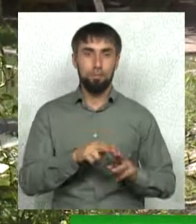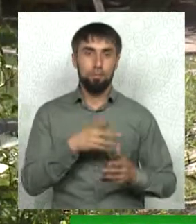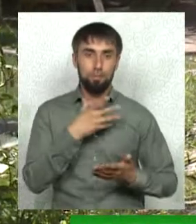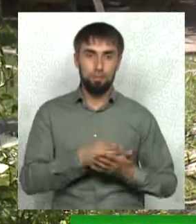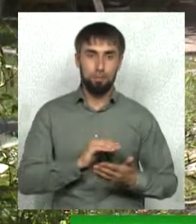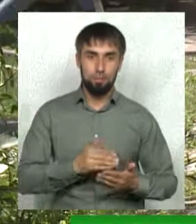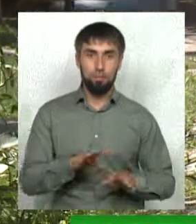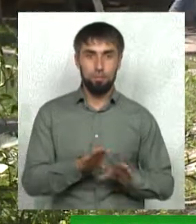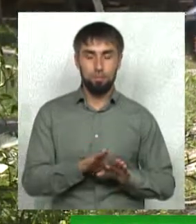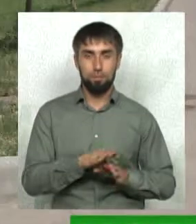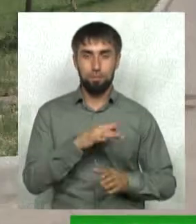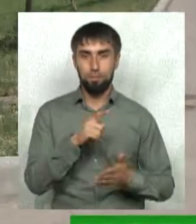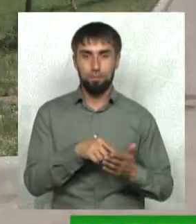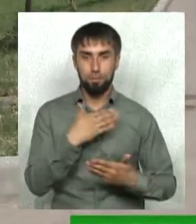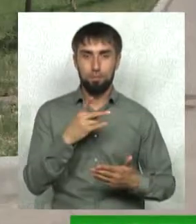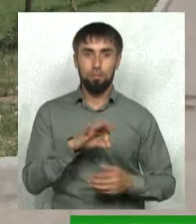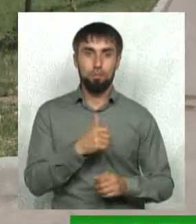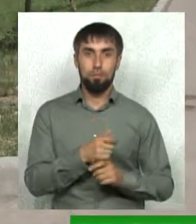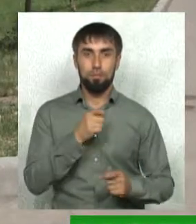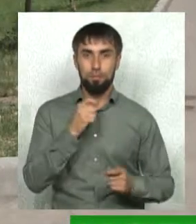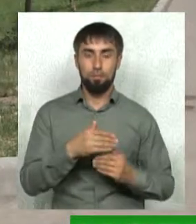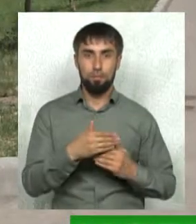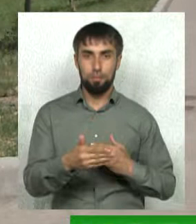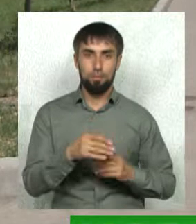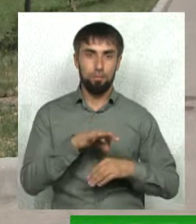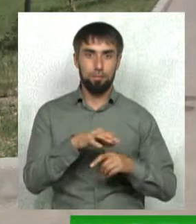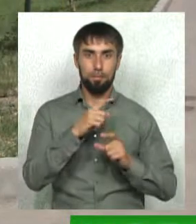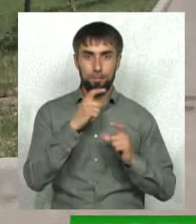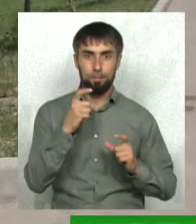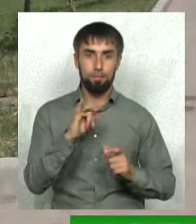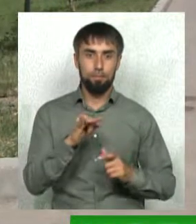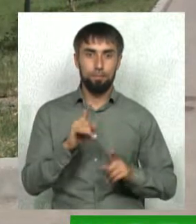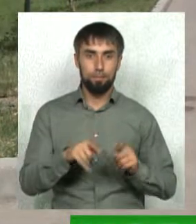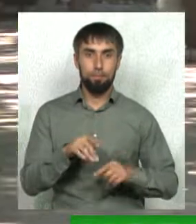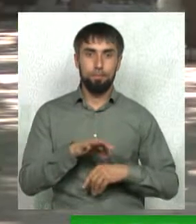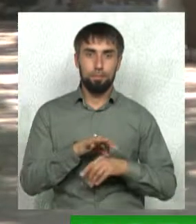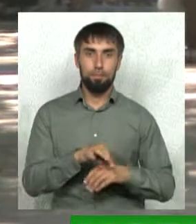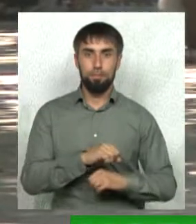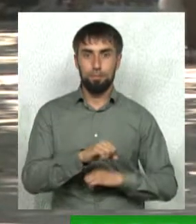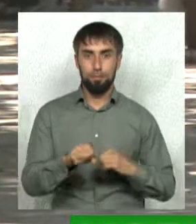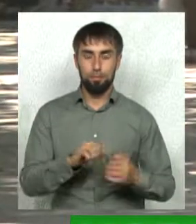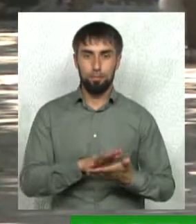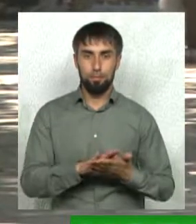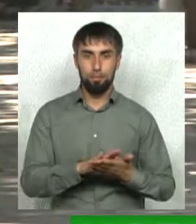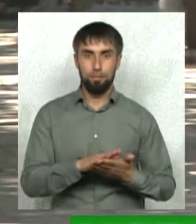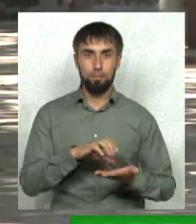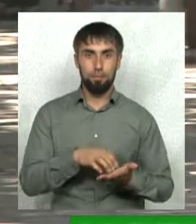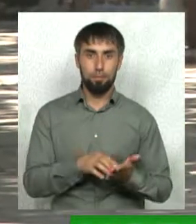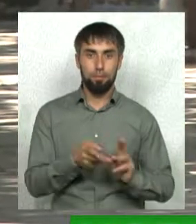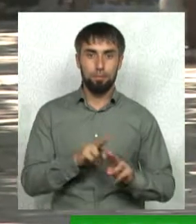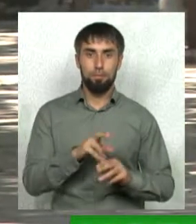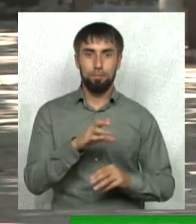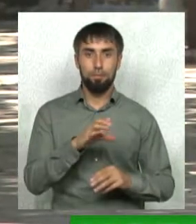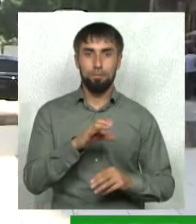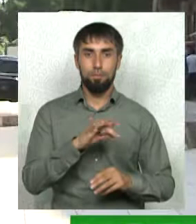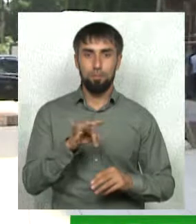деятельности не особо много вопросов. Главное – соблюдать дистанцию, носить маски, периодически проводить обеззараживание помещений. Этот